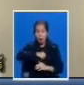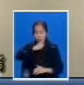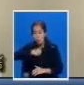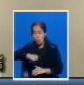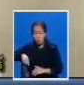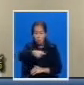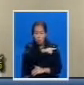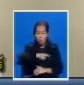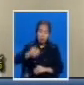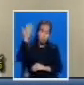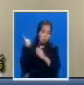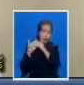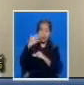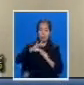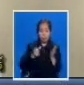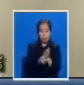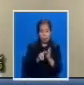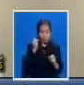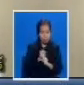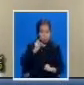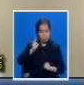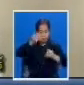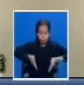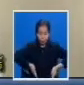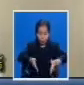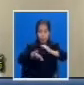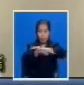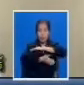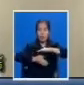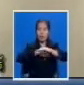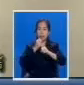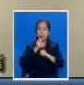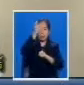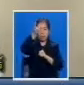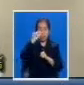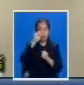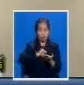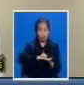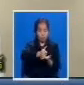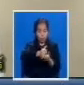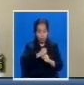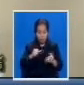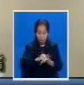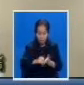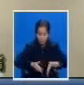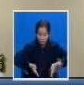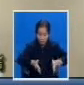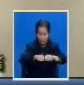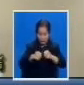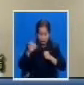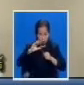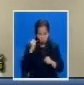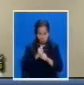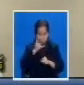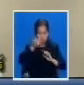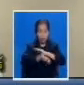ช้เงินจากโครงการไทยเข้มแข็งนี้ทำหน้าที่ในการฟื้นฟูนะครับแล้วก็ปรับปรุงรางตรงนี้ให้สามารถใช้งานได้อย่างมีประสิท